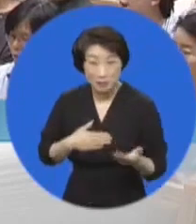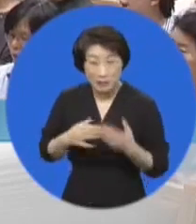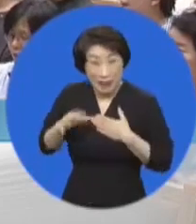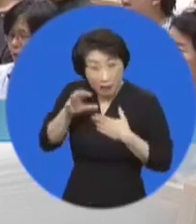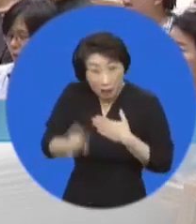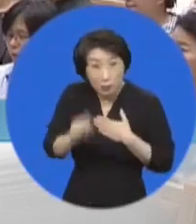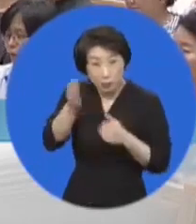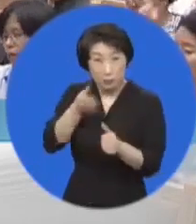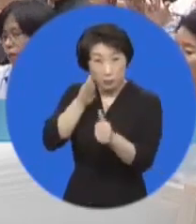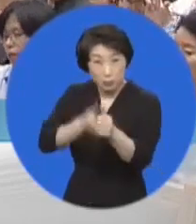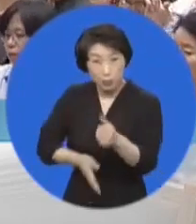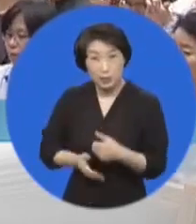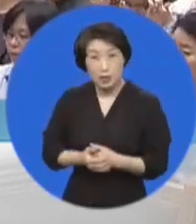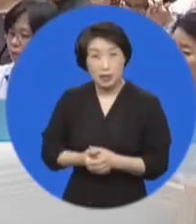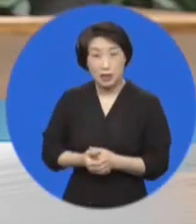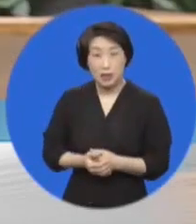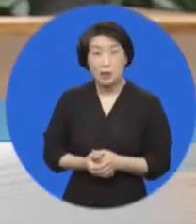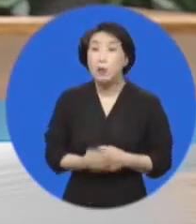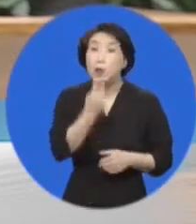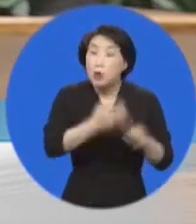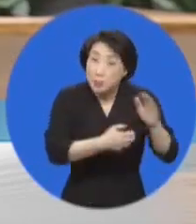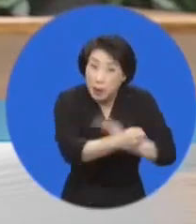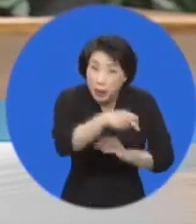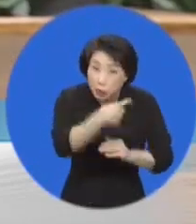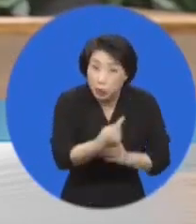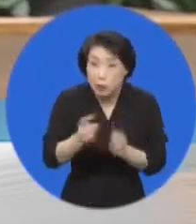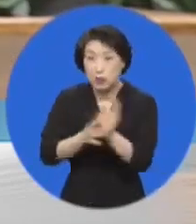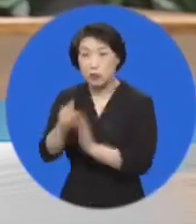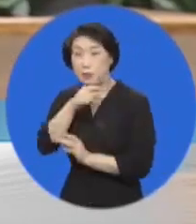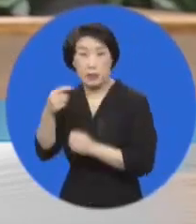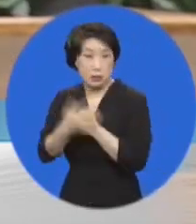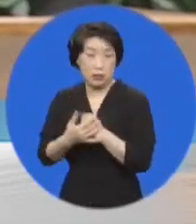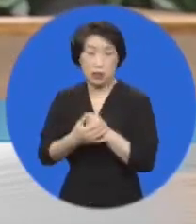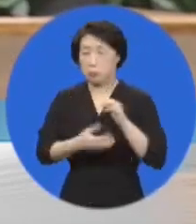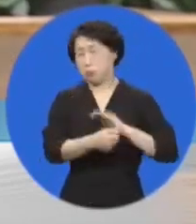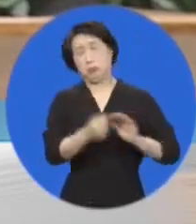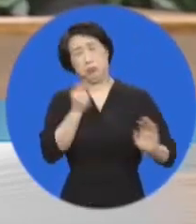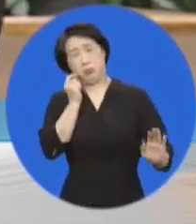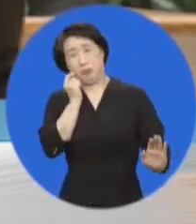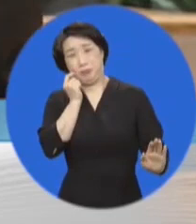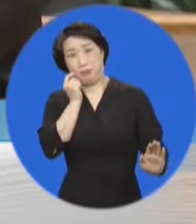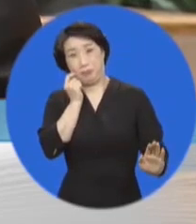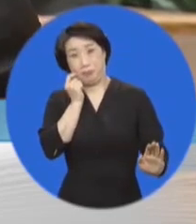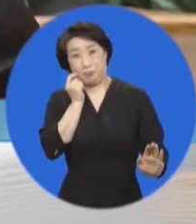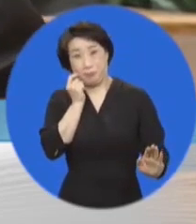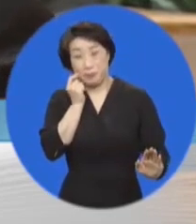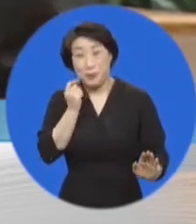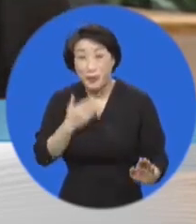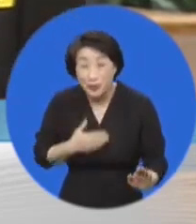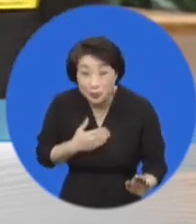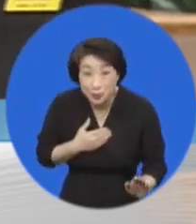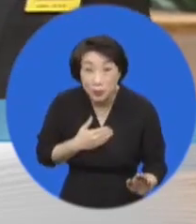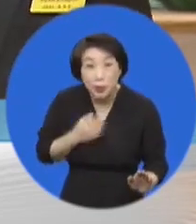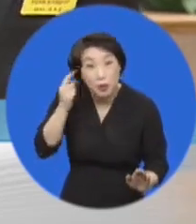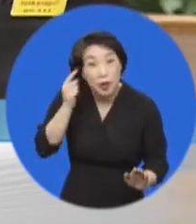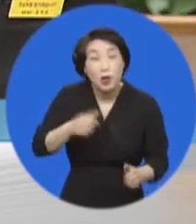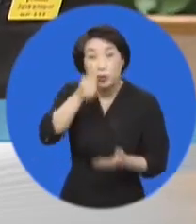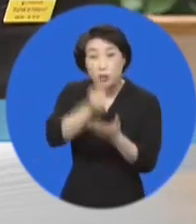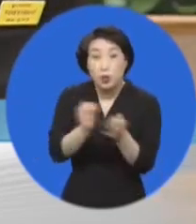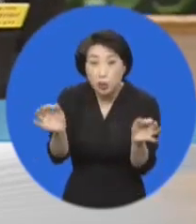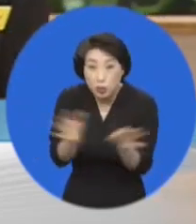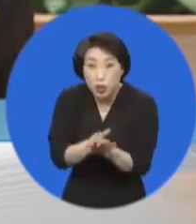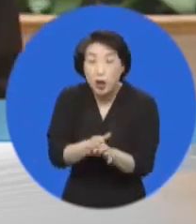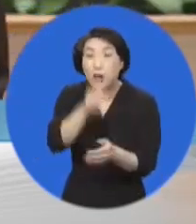합니다. 목은 뺏겨도 그 피의 의단을 뺏길 수 없는 것입니다. 왜?